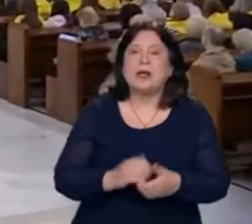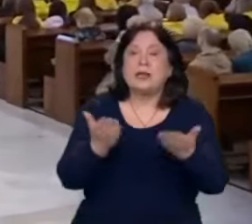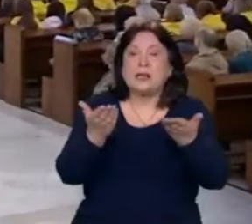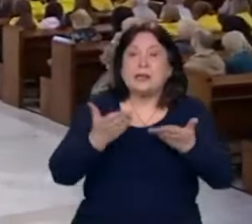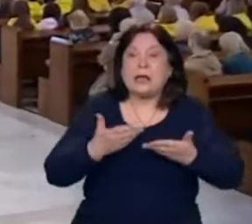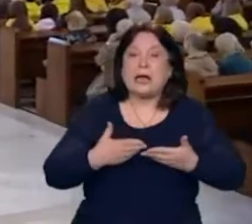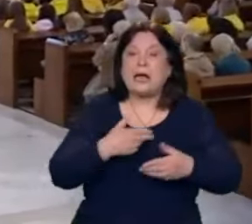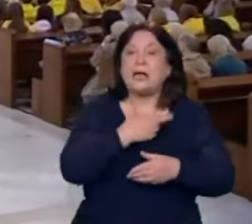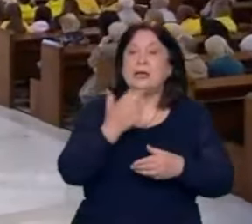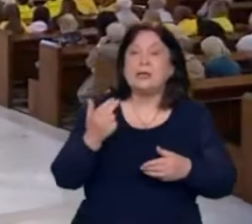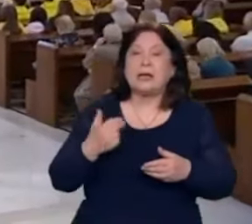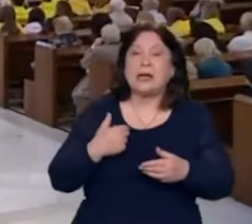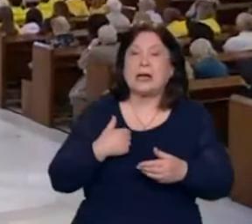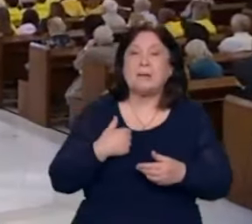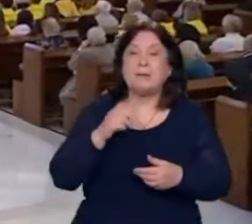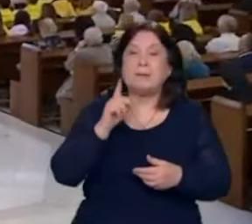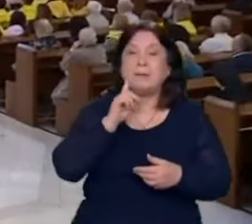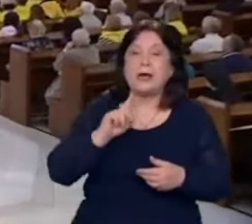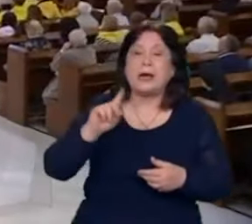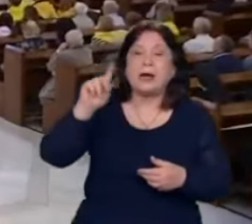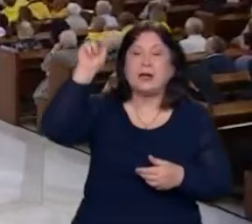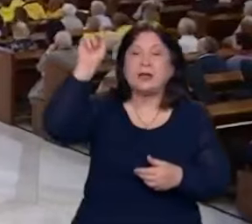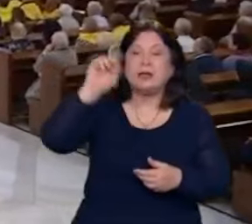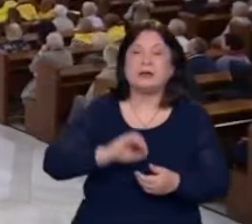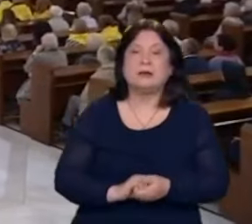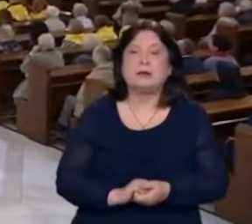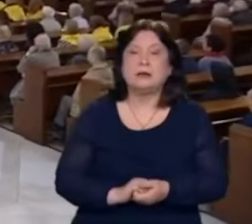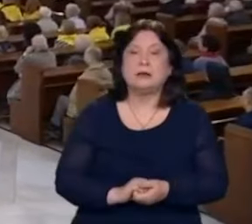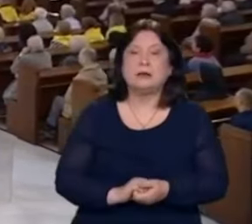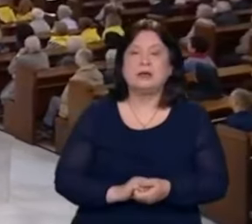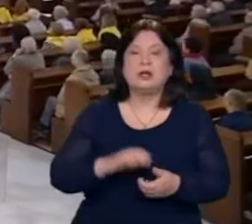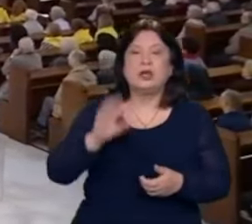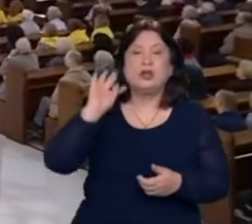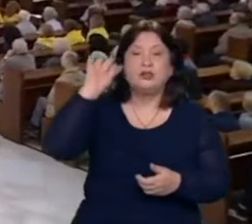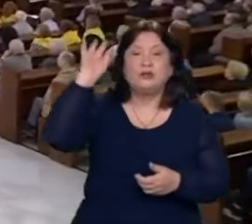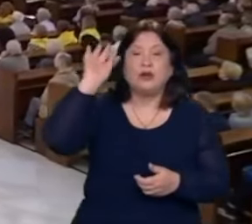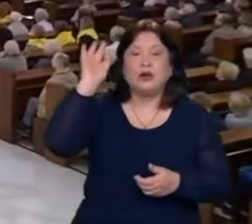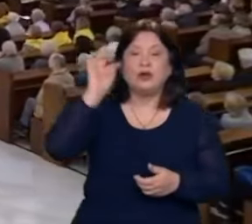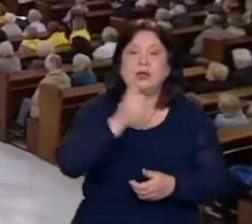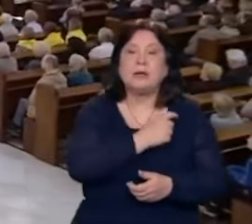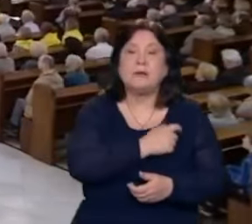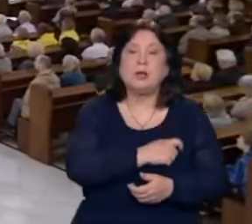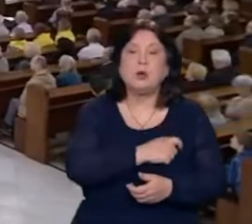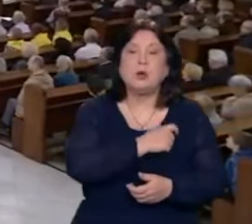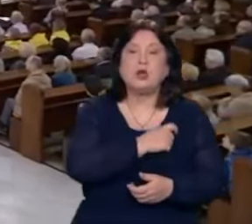nasyć nas Panie twoim